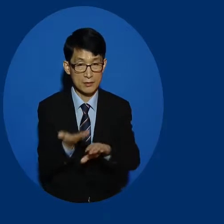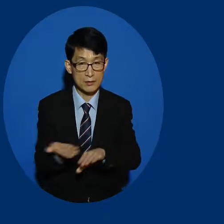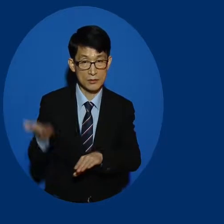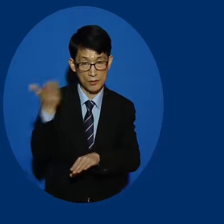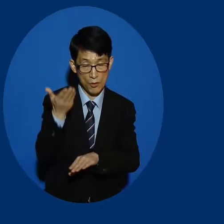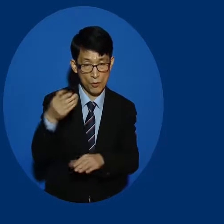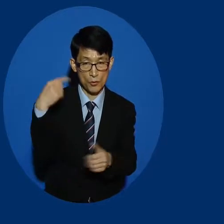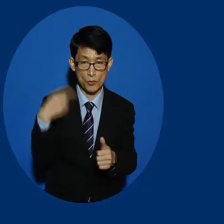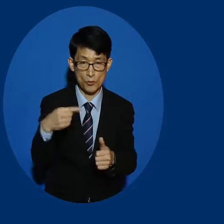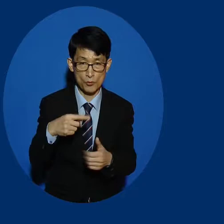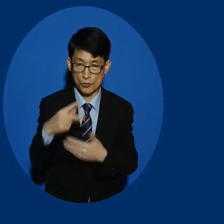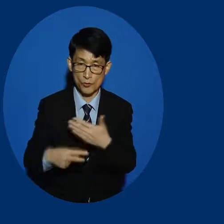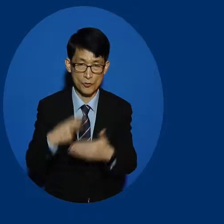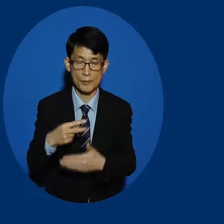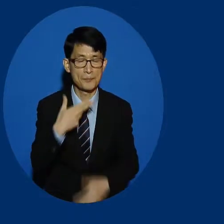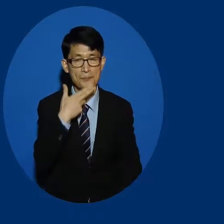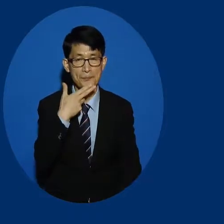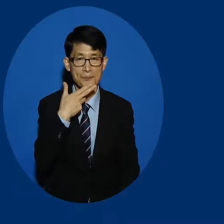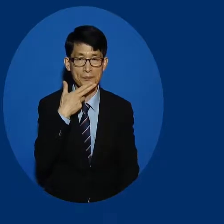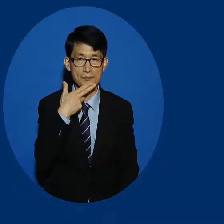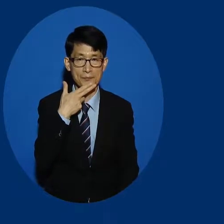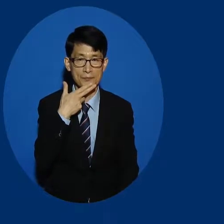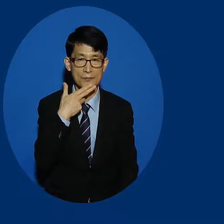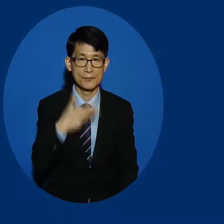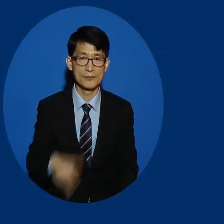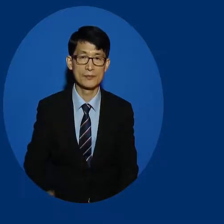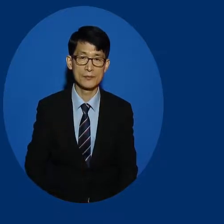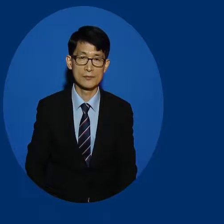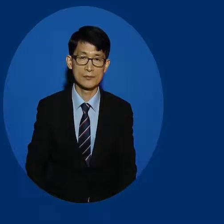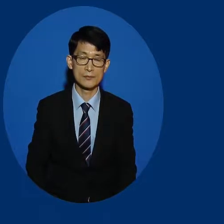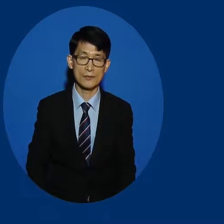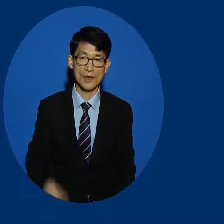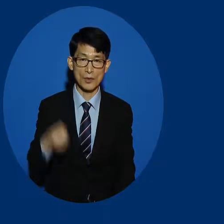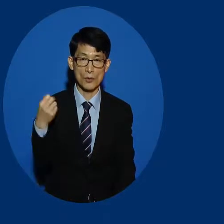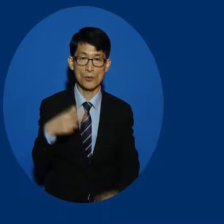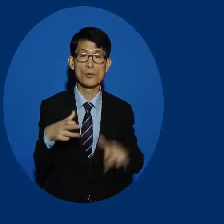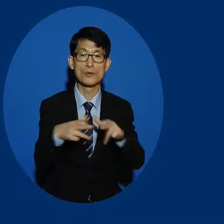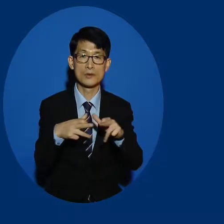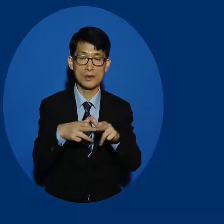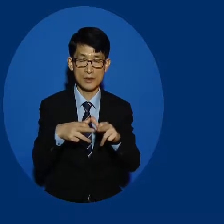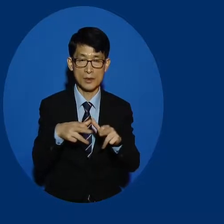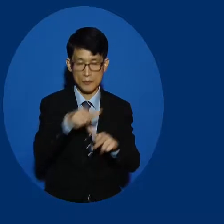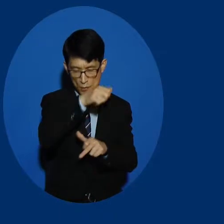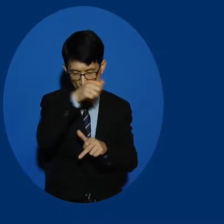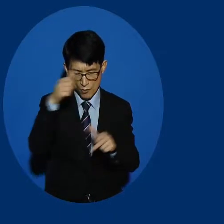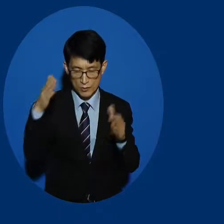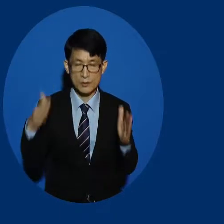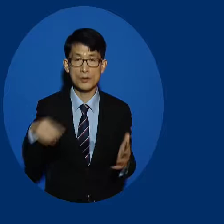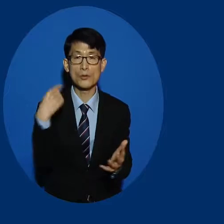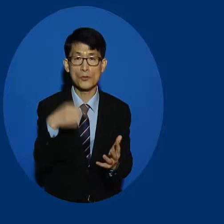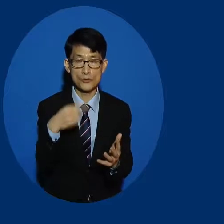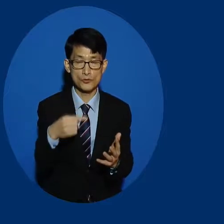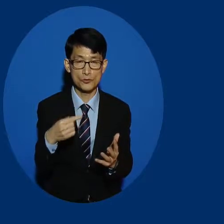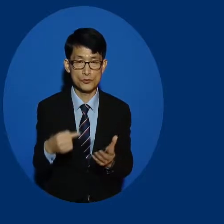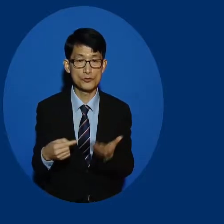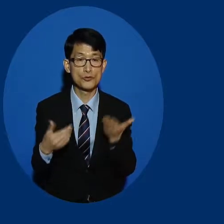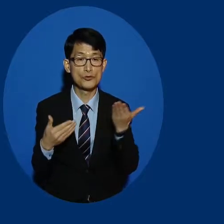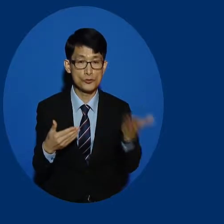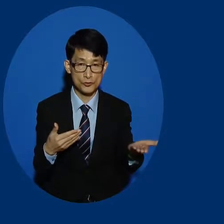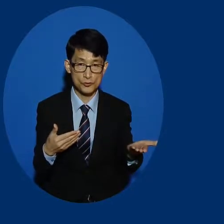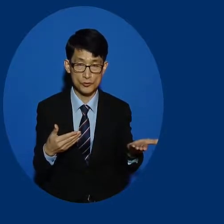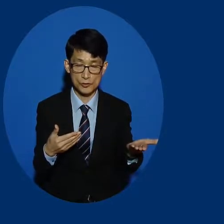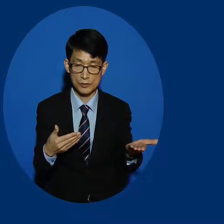그러한 프로그램에 매여 있습니다. 또 장애인 평생교육을 제공하는